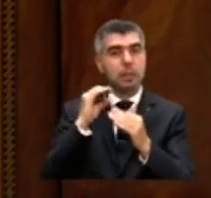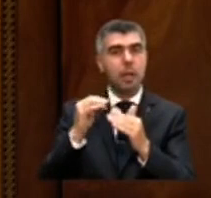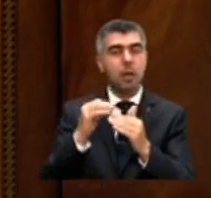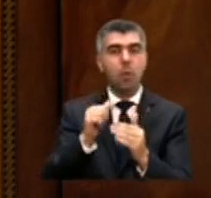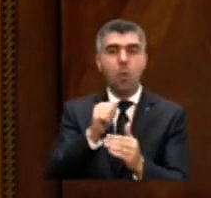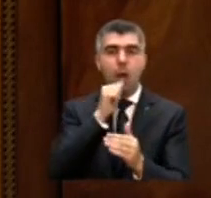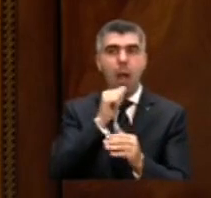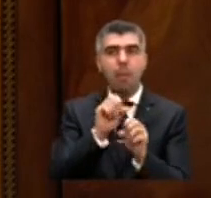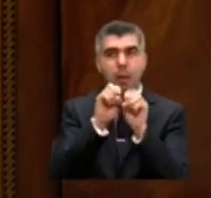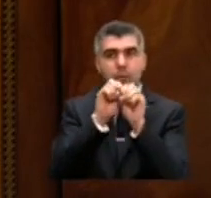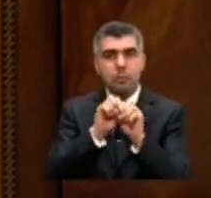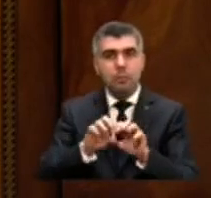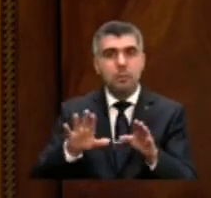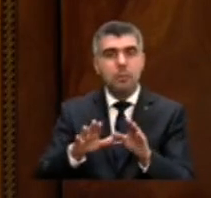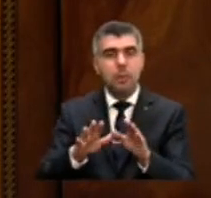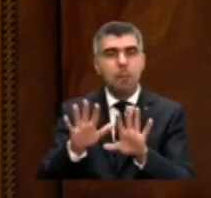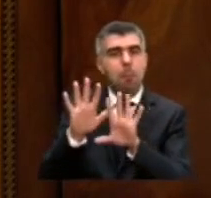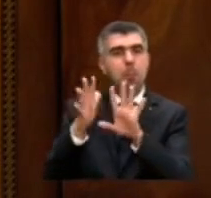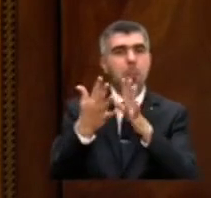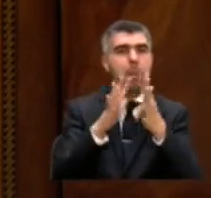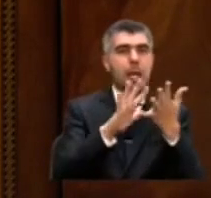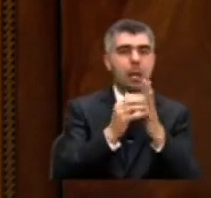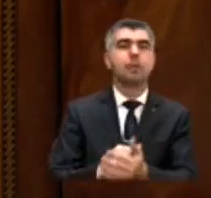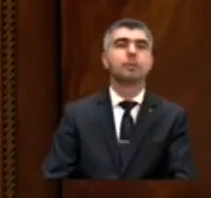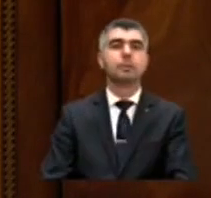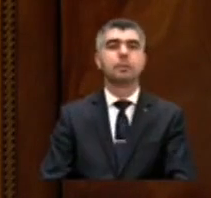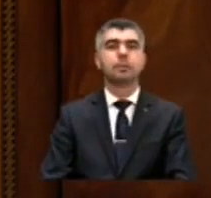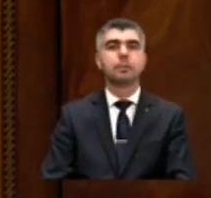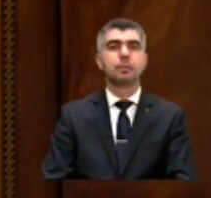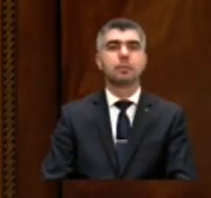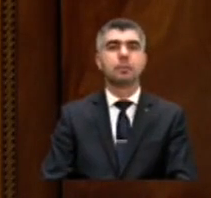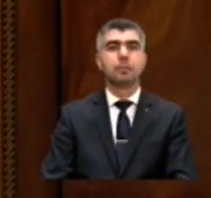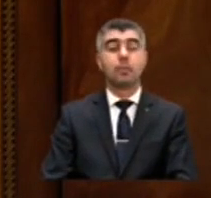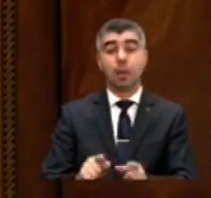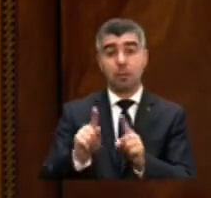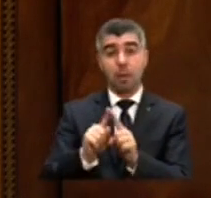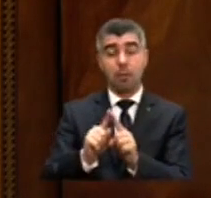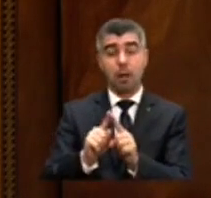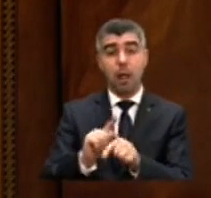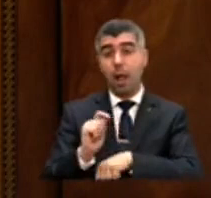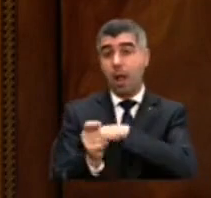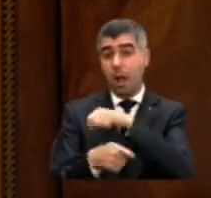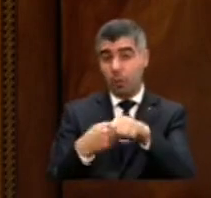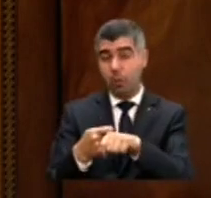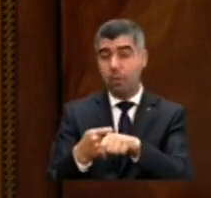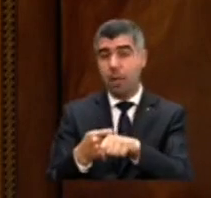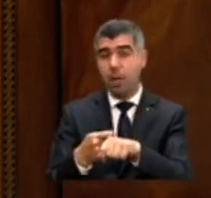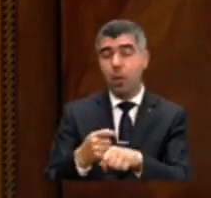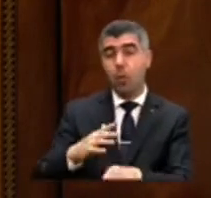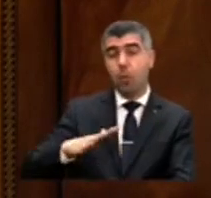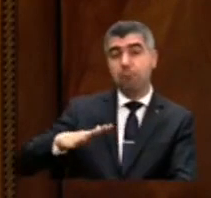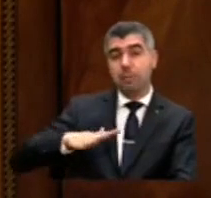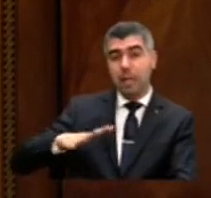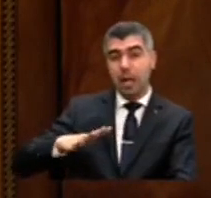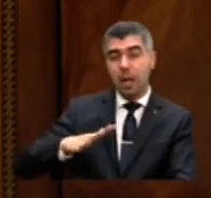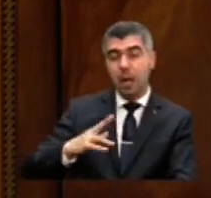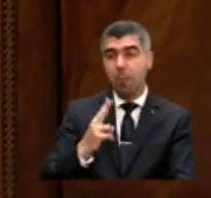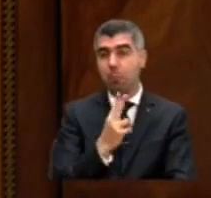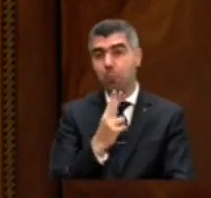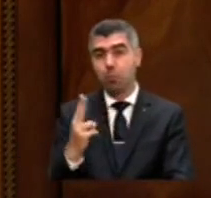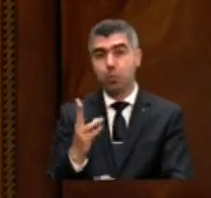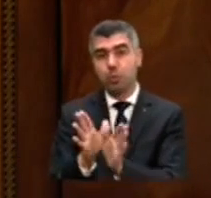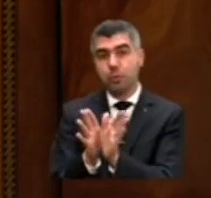والتسريع بالانتقال البيئي. ويعد تقليص الفوارق المجالية بين الحواضر من جهة والعالم